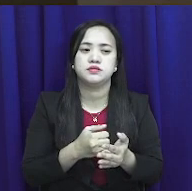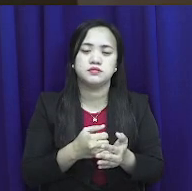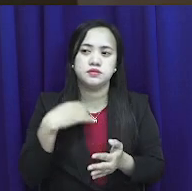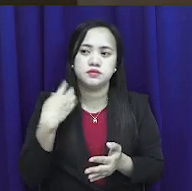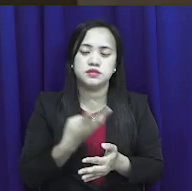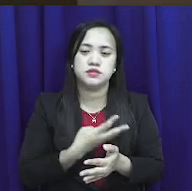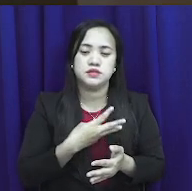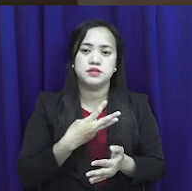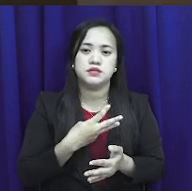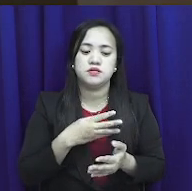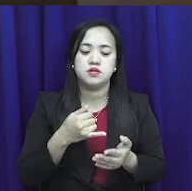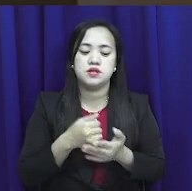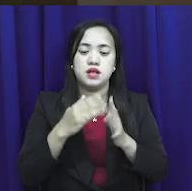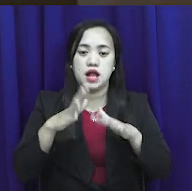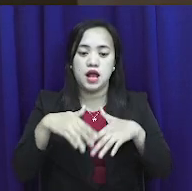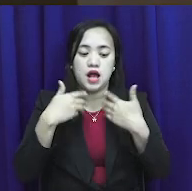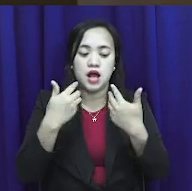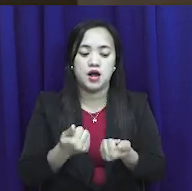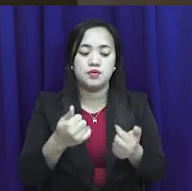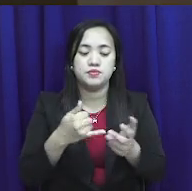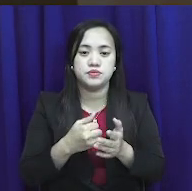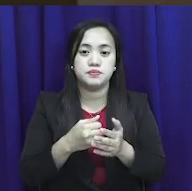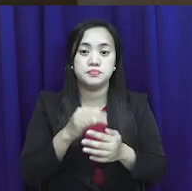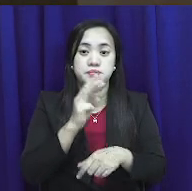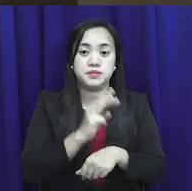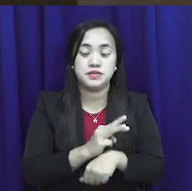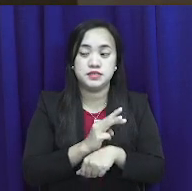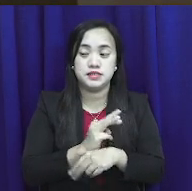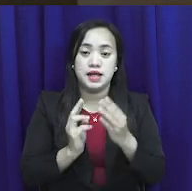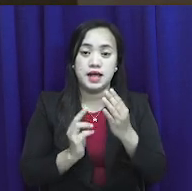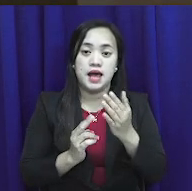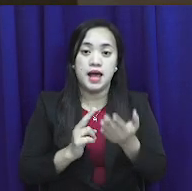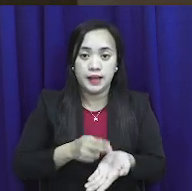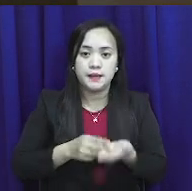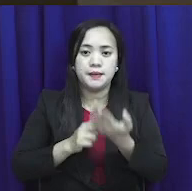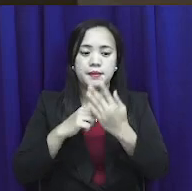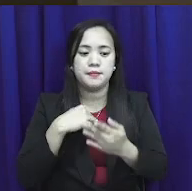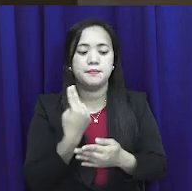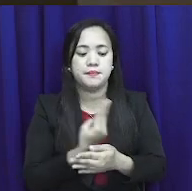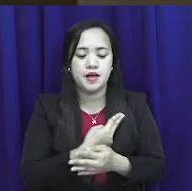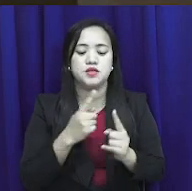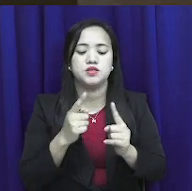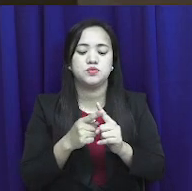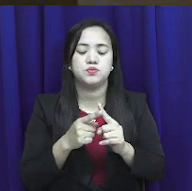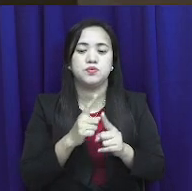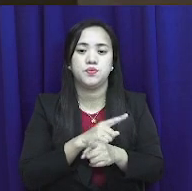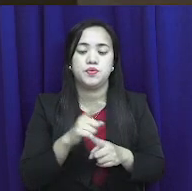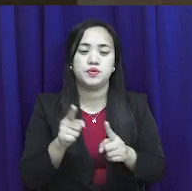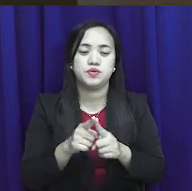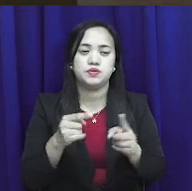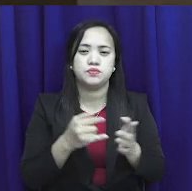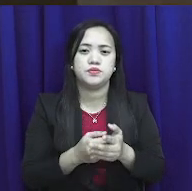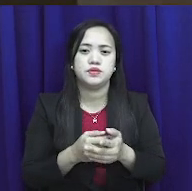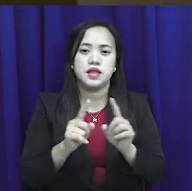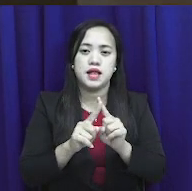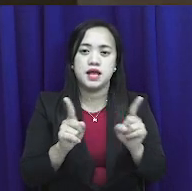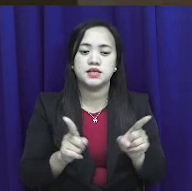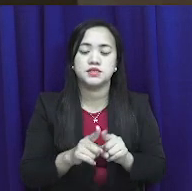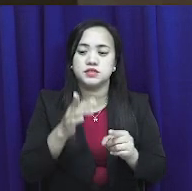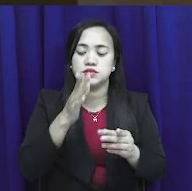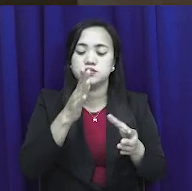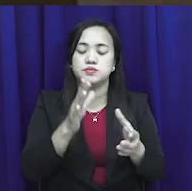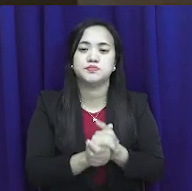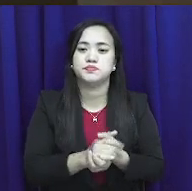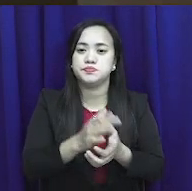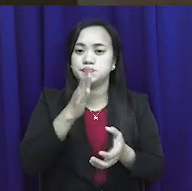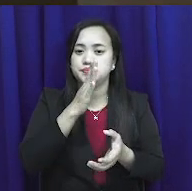pag-usapan Ay paano ba pa nakakatulong ang Ministry po natin pagdating po sa inyong pong pamilya and as a wife and